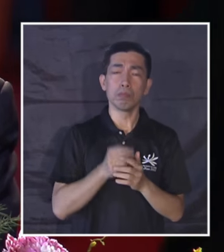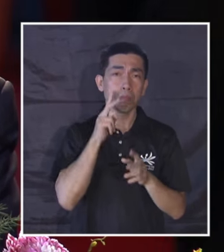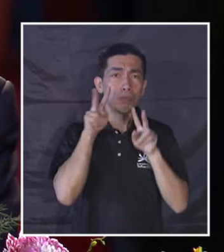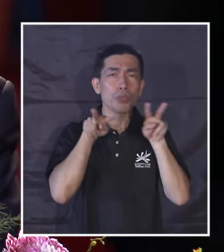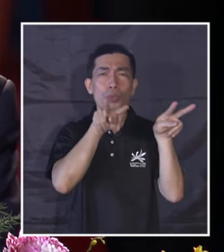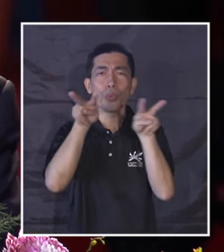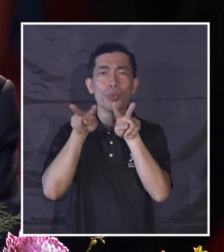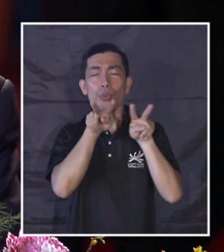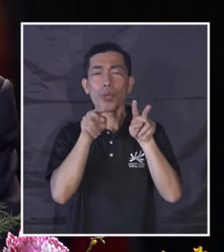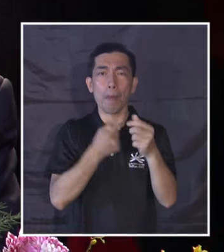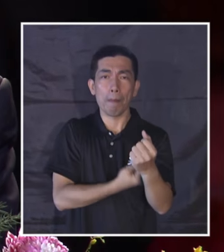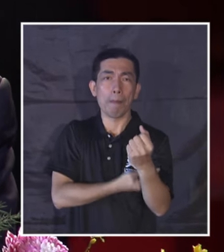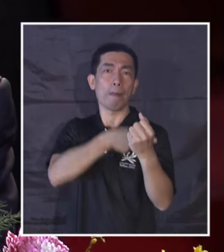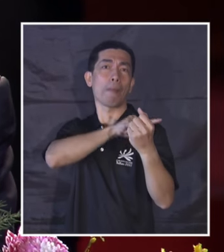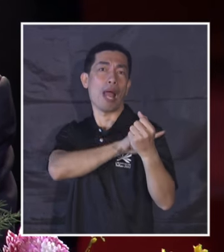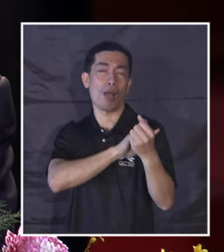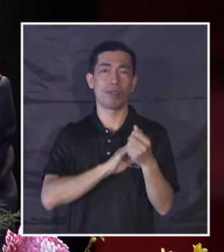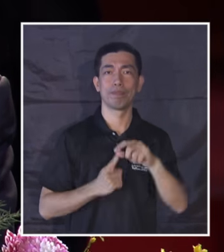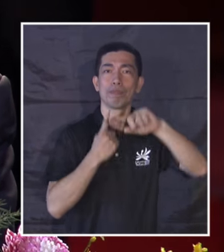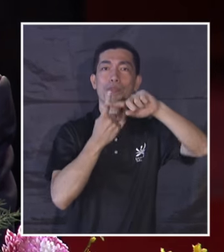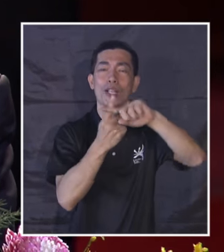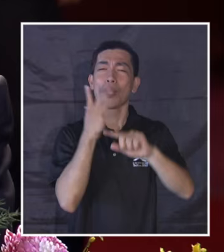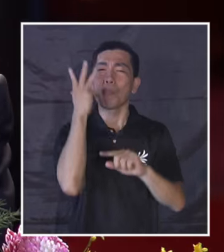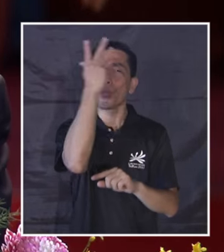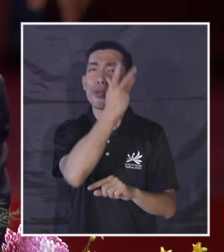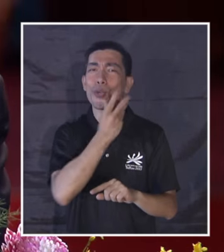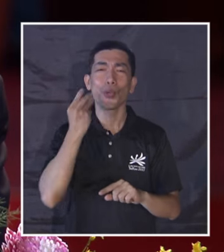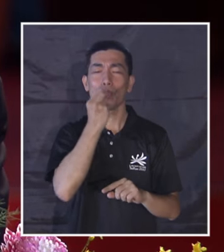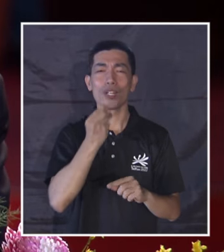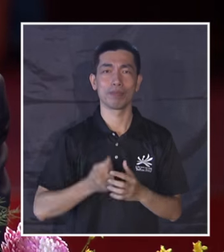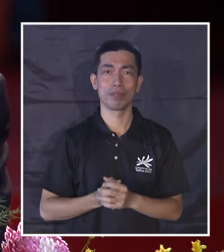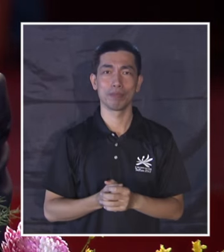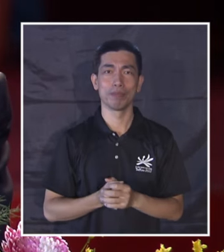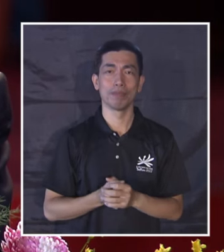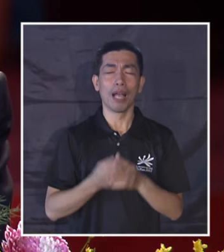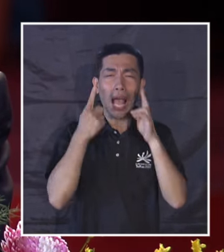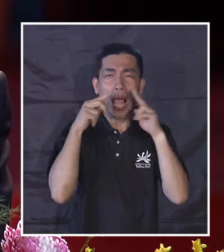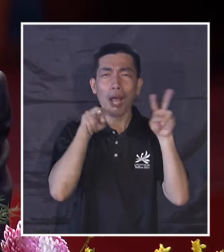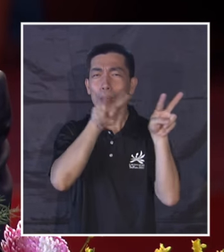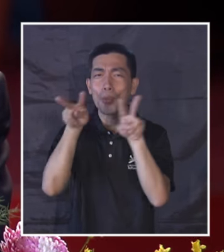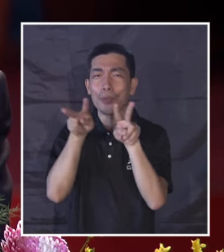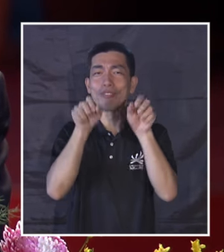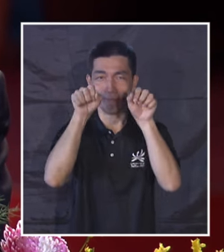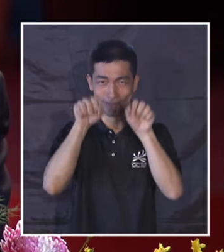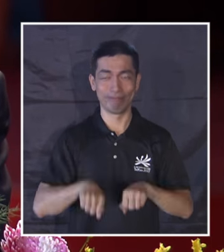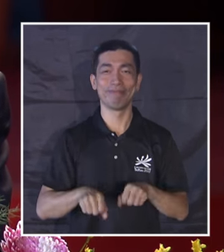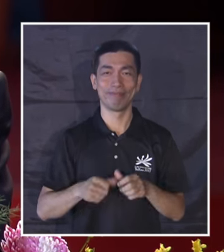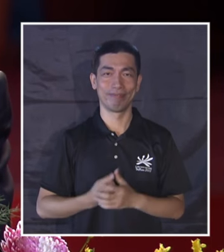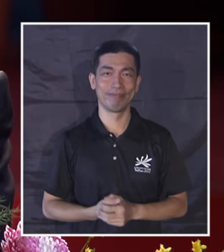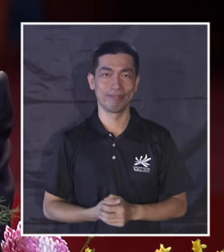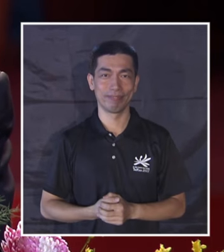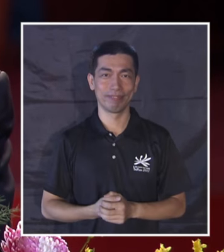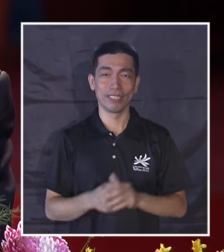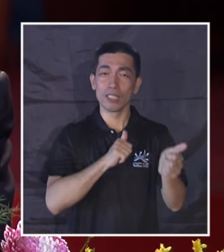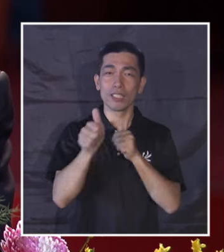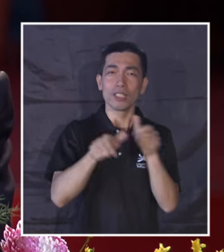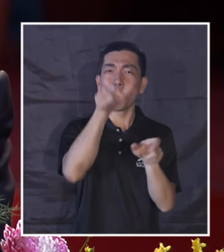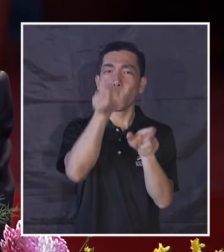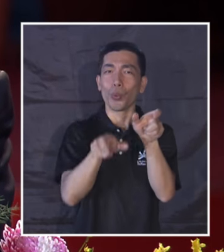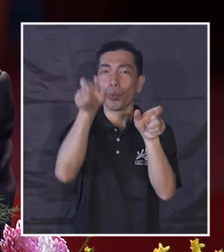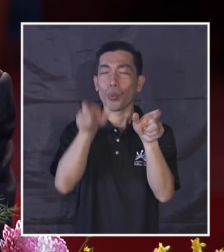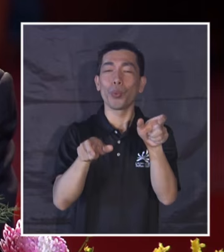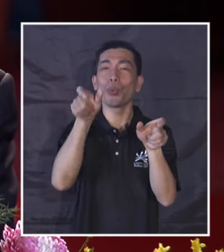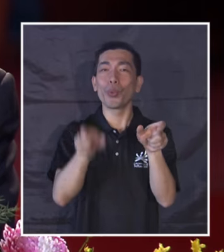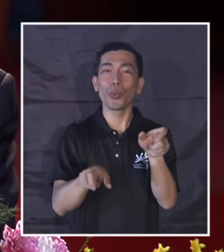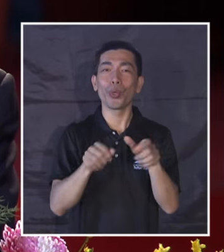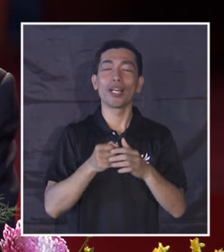美，更能使不同国家的选手有彼此交流的机会，相互观摩了